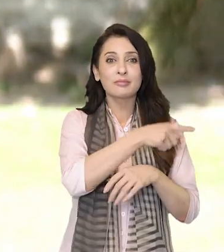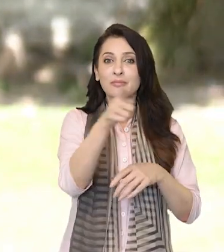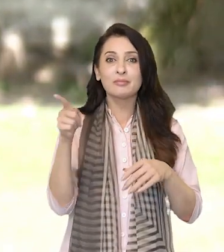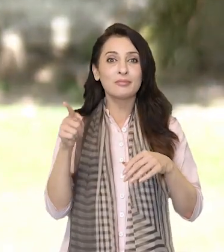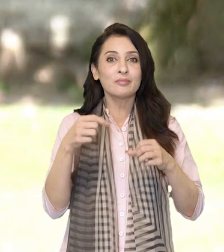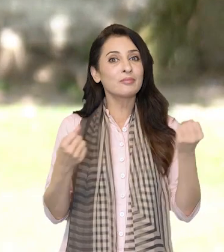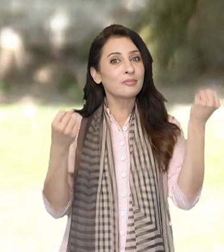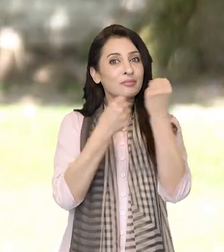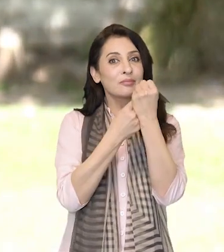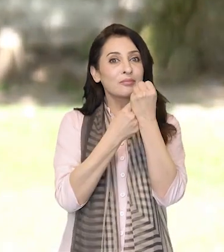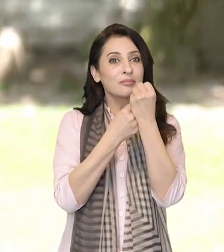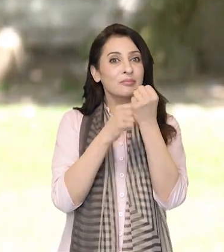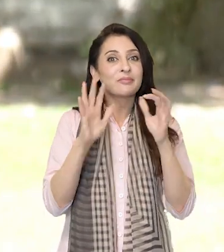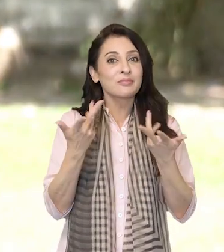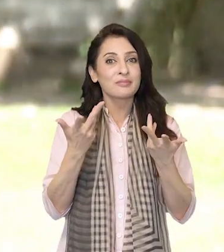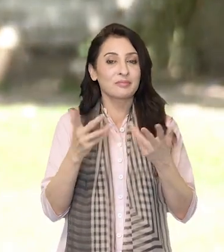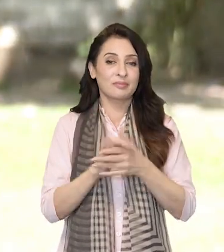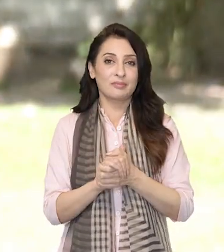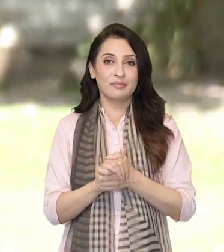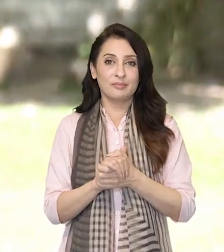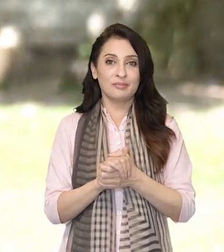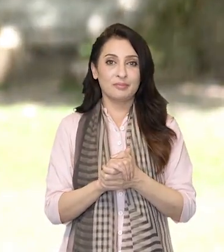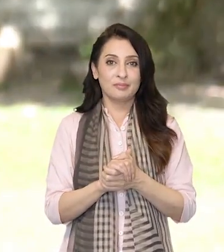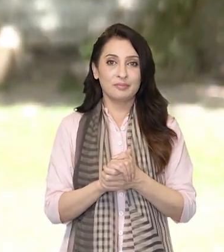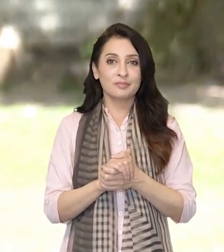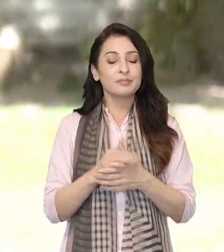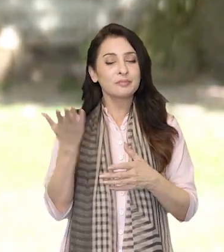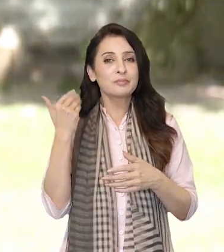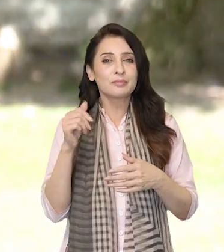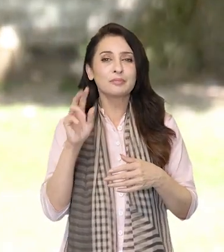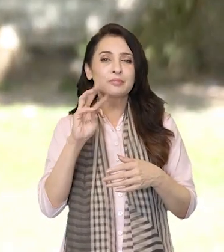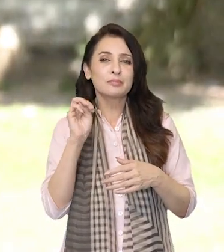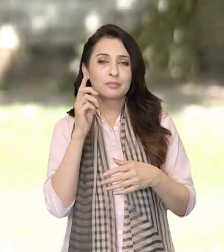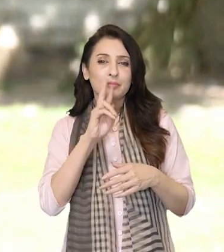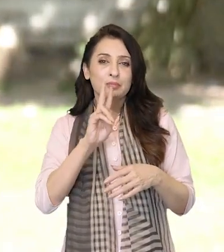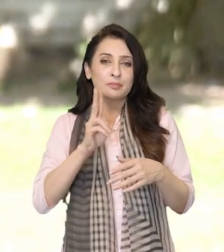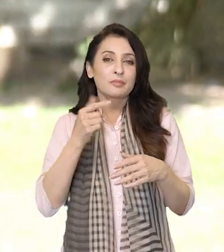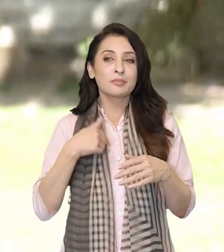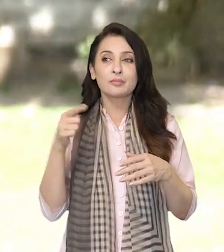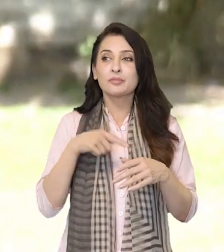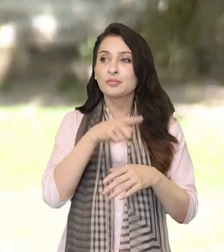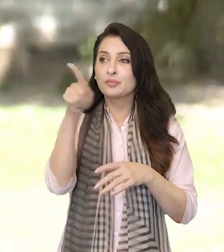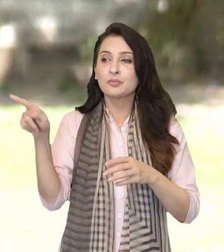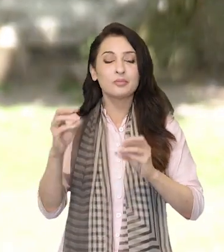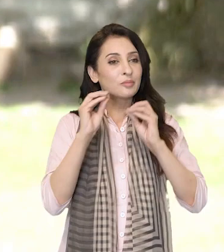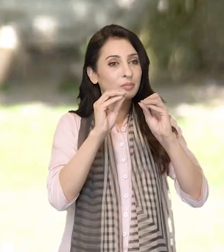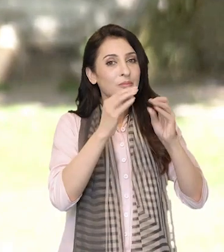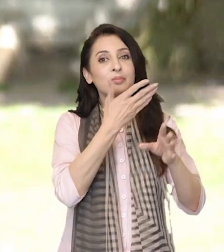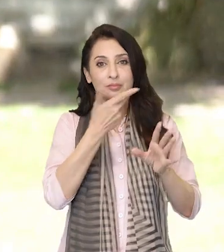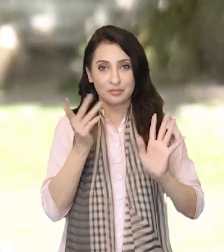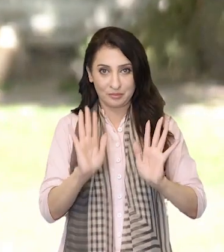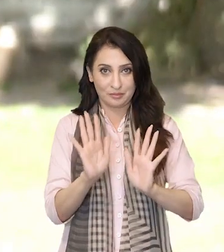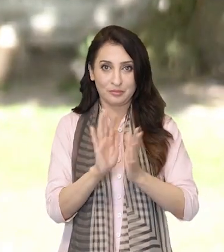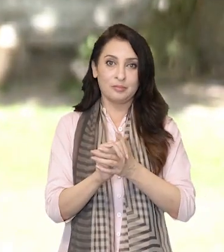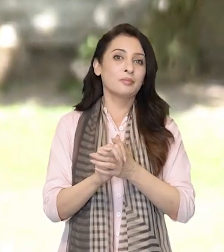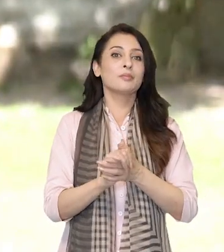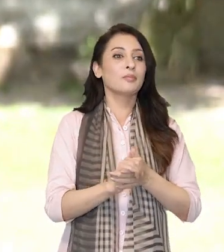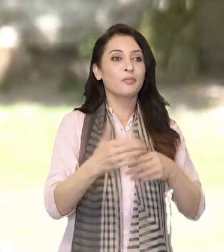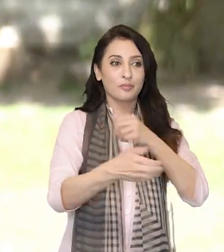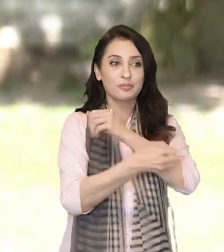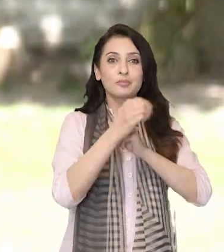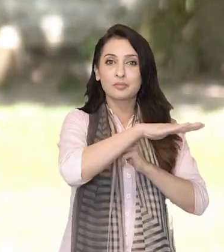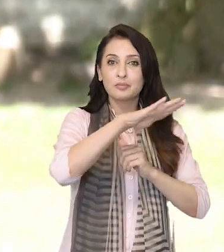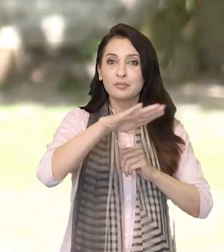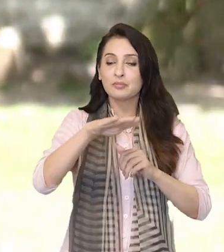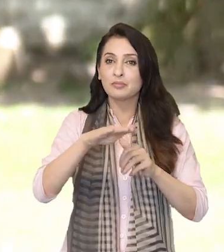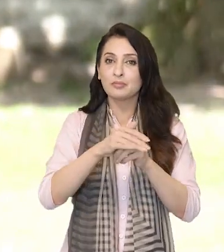हम कौन सा गैप सोसाइटी के अंदर ब्रिज करें, कि जो लोग वही जैसे मोमिना ने कहा कि जो लोग देना चाहते हैं और